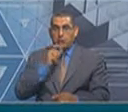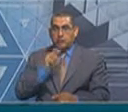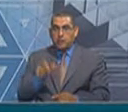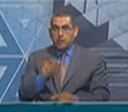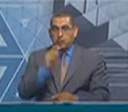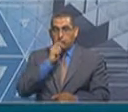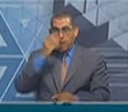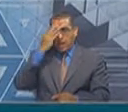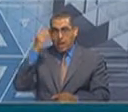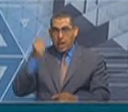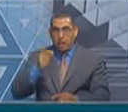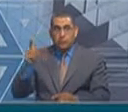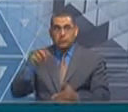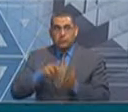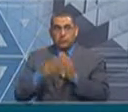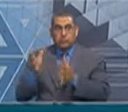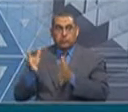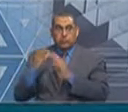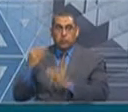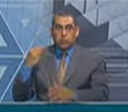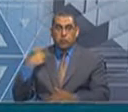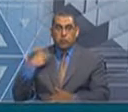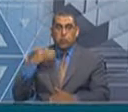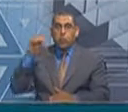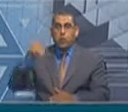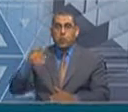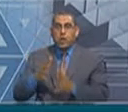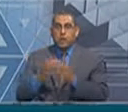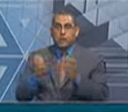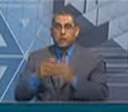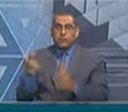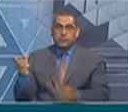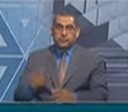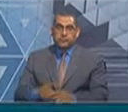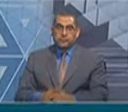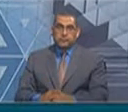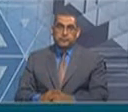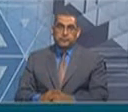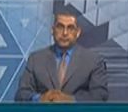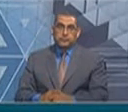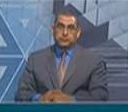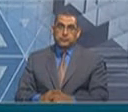بعد التحية هل لك أن تنقل لنا الصورة هناك؟